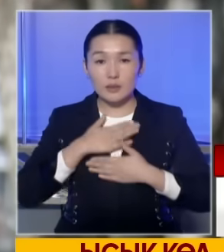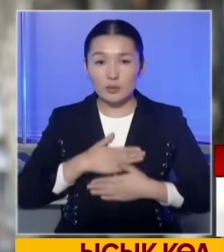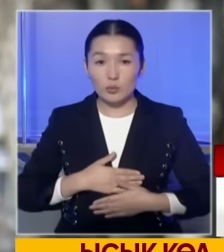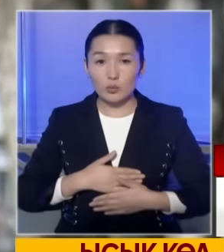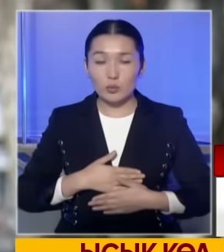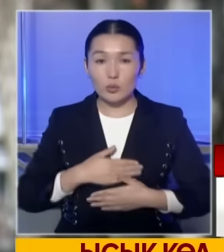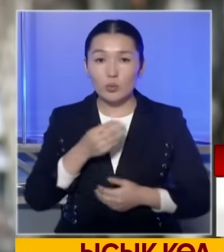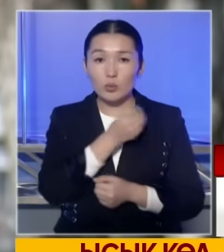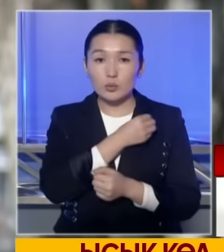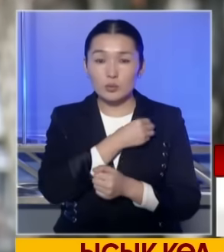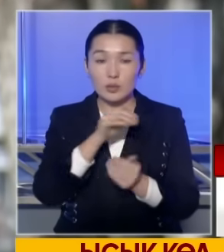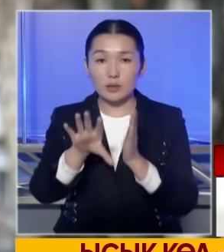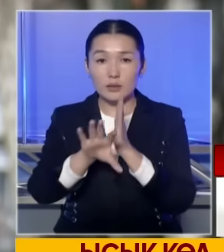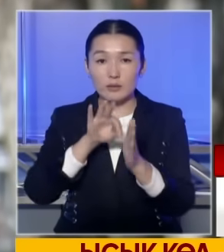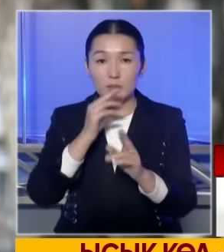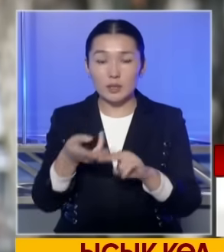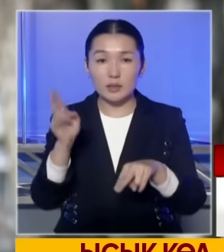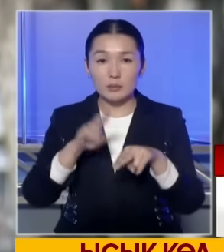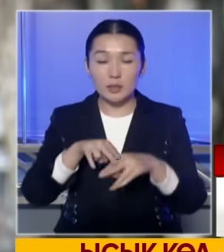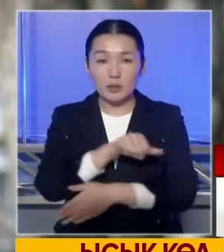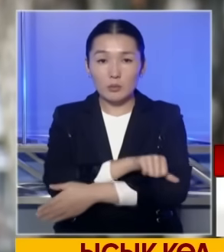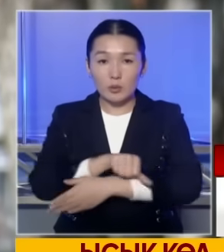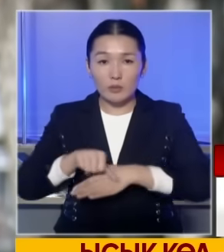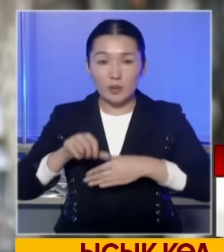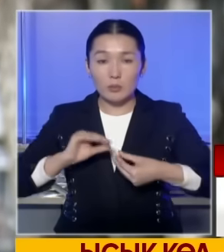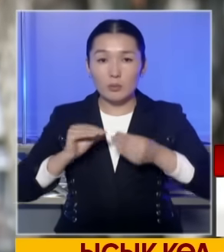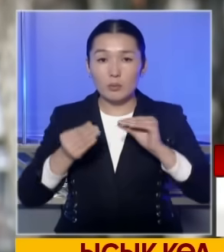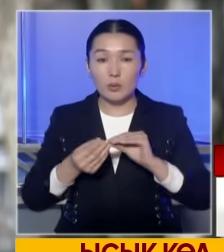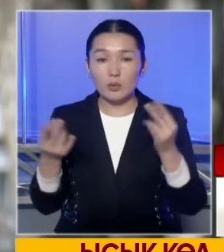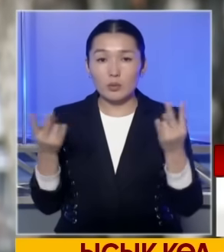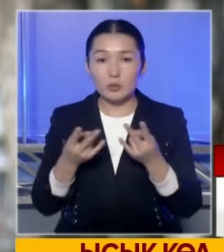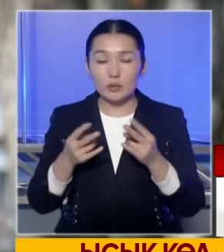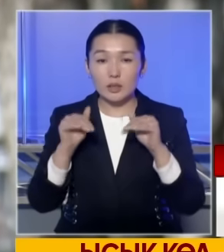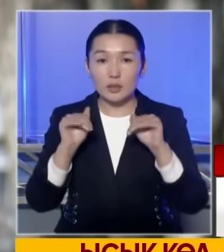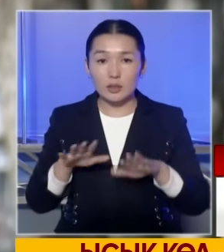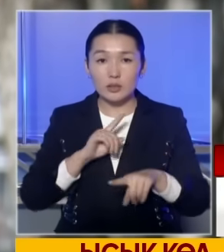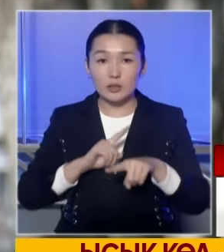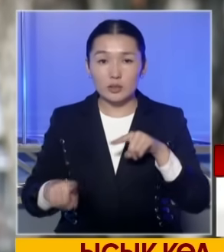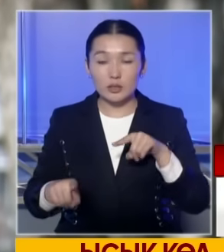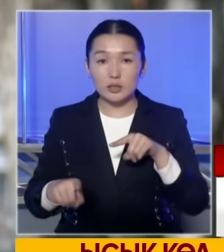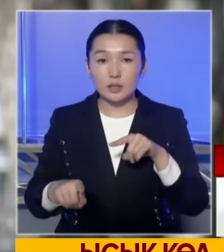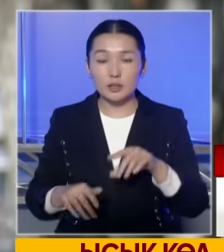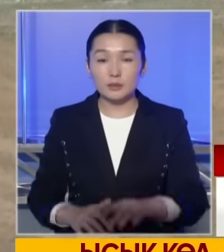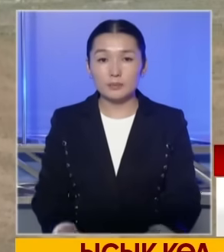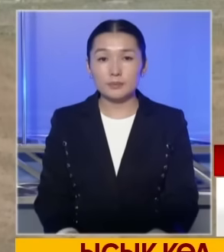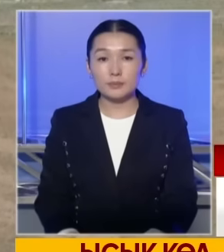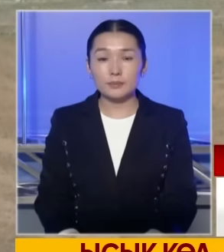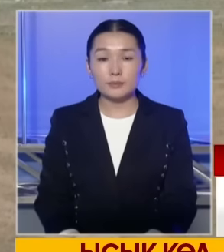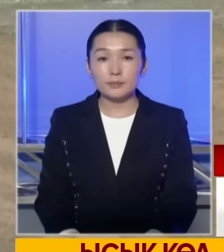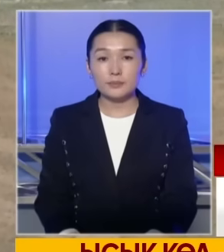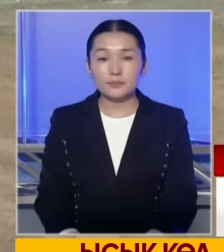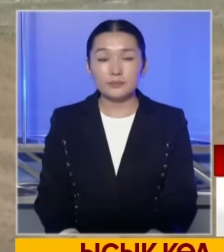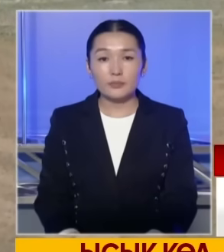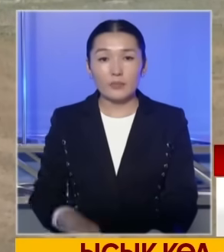турган өлкөлөрдү тандашат. Андыктан чек ара маселесин чечүү жаатындагы жигердүү аракеттерибиз жапатырмак колдоого аларлык. Белгиле